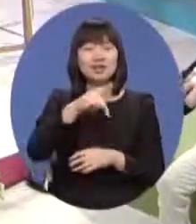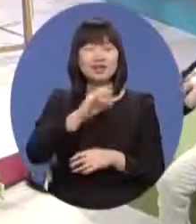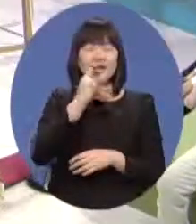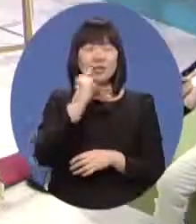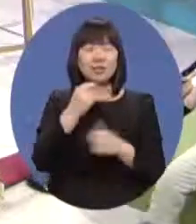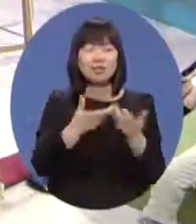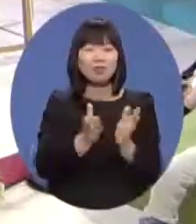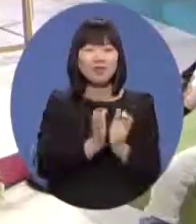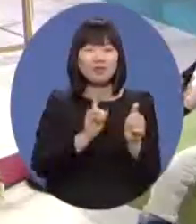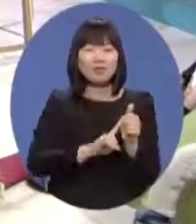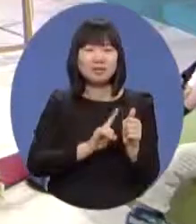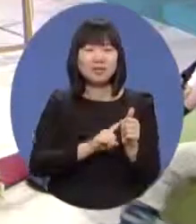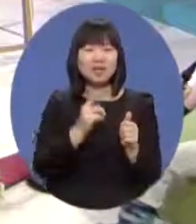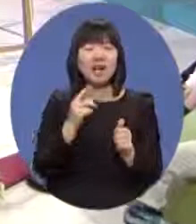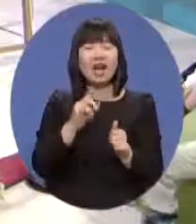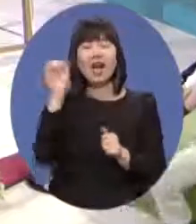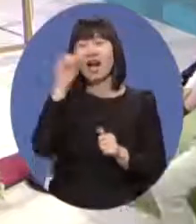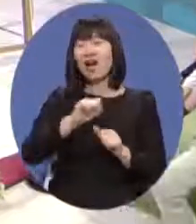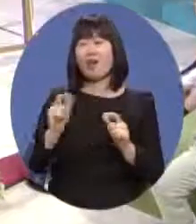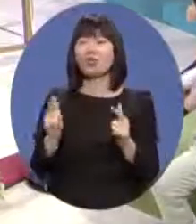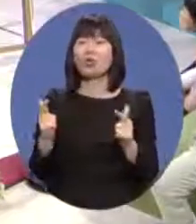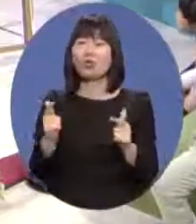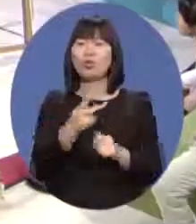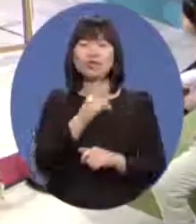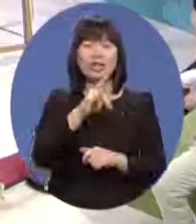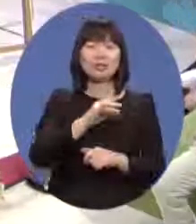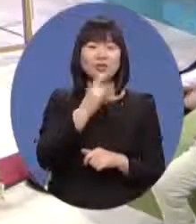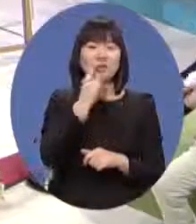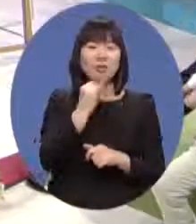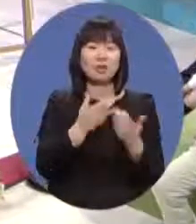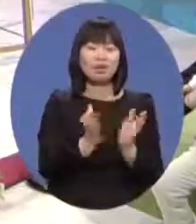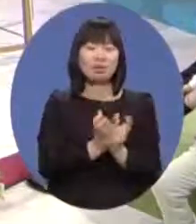팀이 지금 다둥이맘 팀의 승리예요. 아, 그래요? 예, 예, 예.